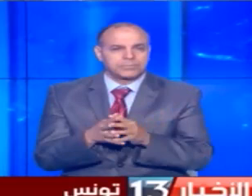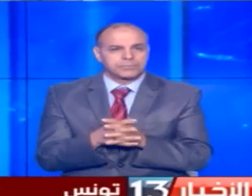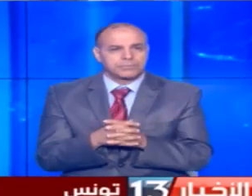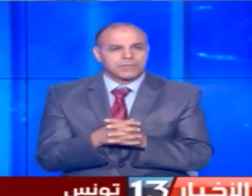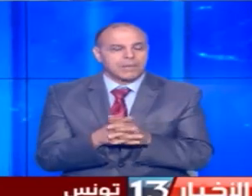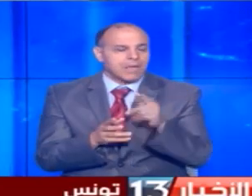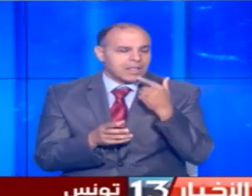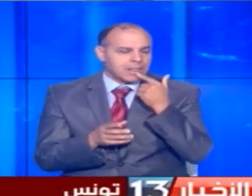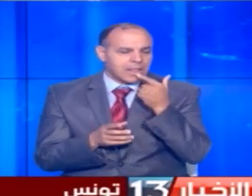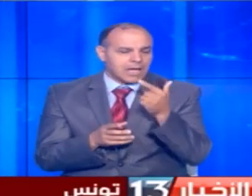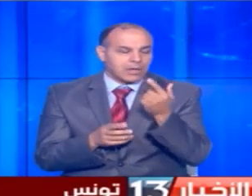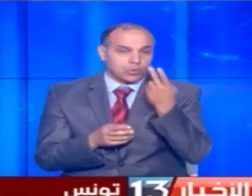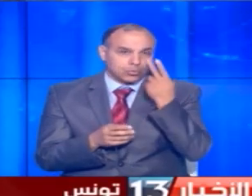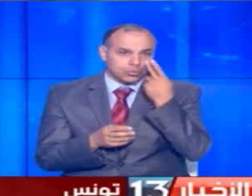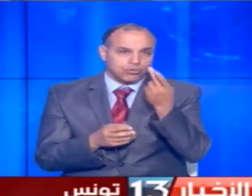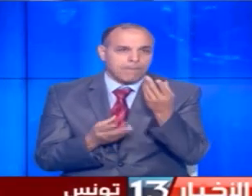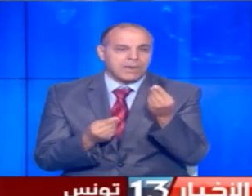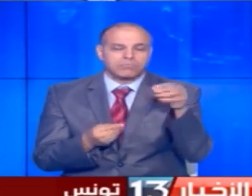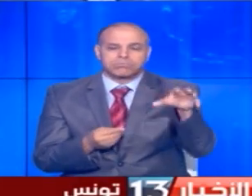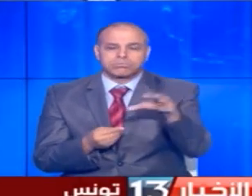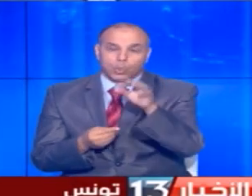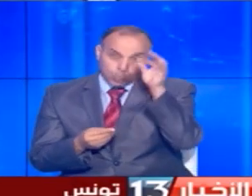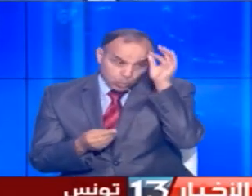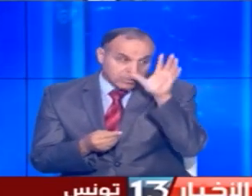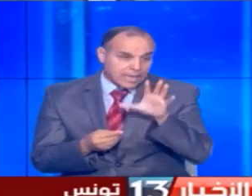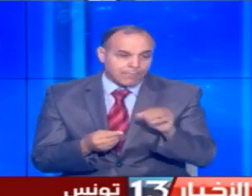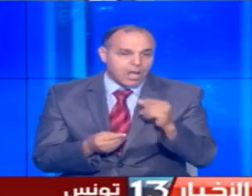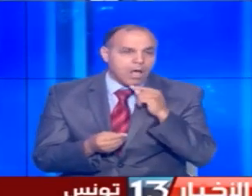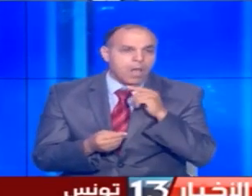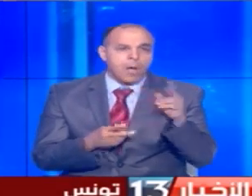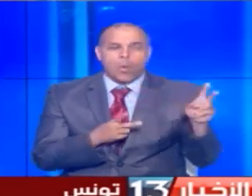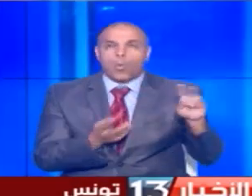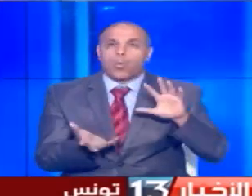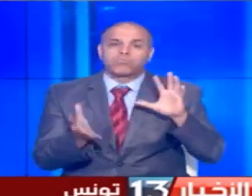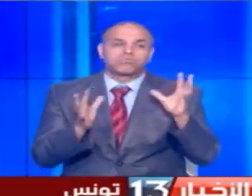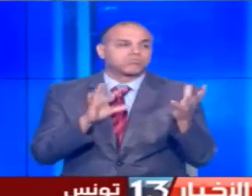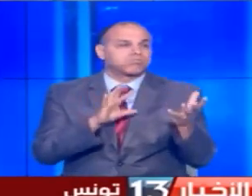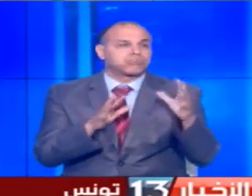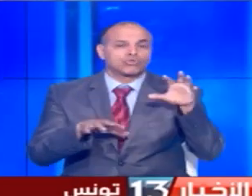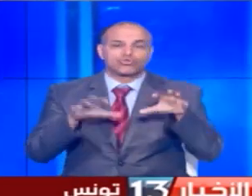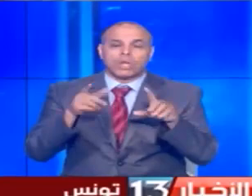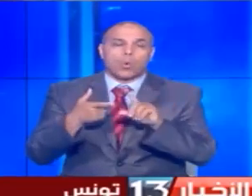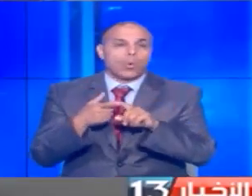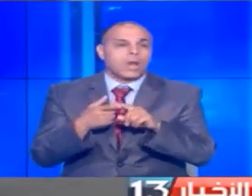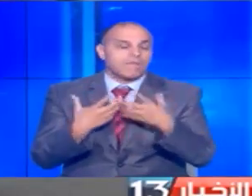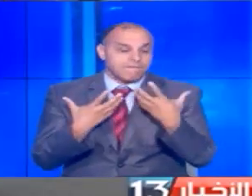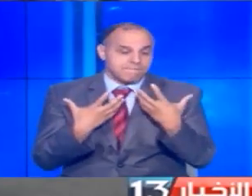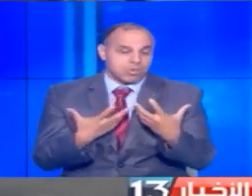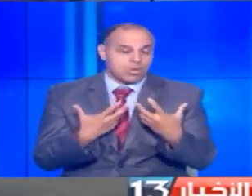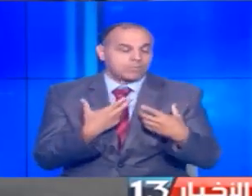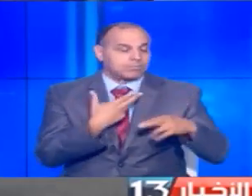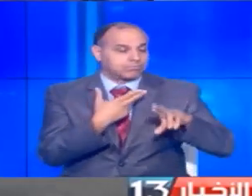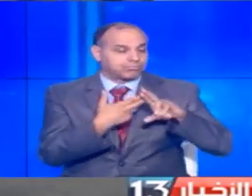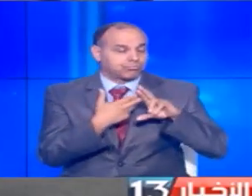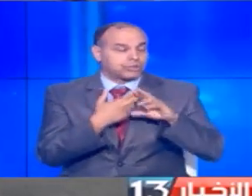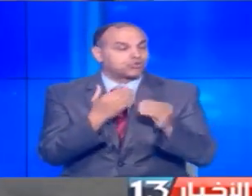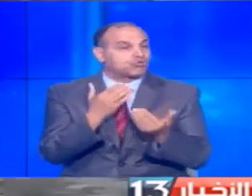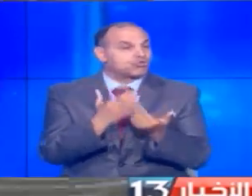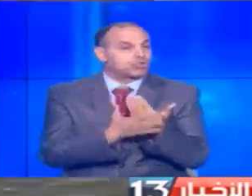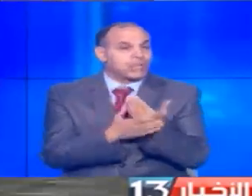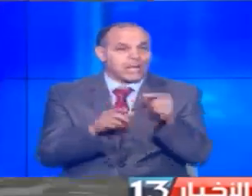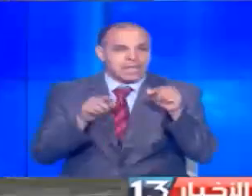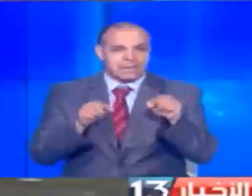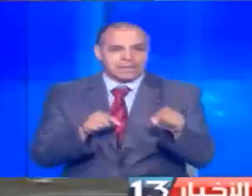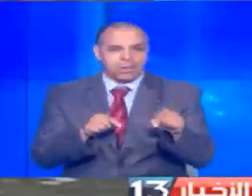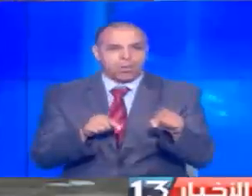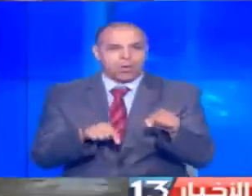كما ذكرت تشهد عدد من مناطق البلاد موجة من التقلبات الجوية، بودنا لو تطلعنا على تطورات الحالة